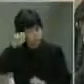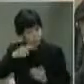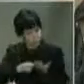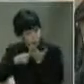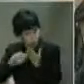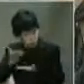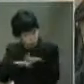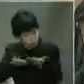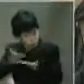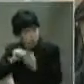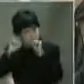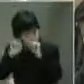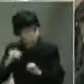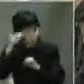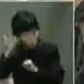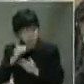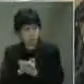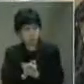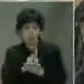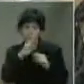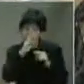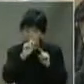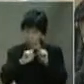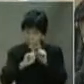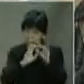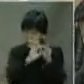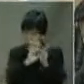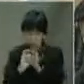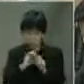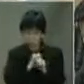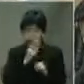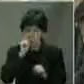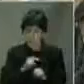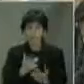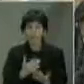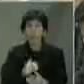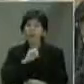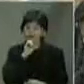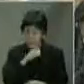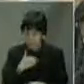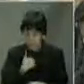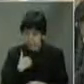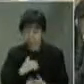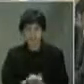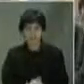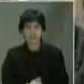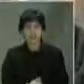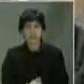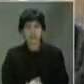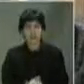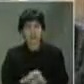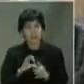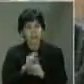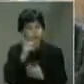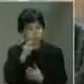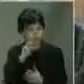ครม.เห็นชอบและทุกมาตราที่มีอยู่ท่านประธานครับเขาจะบอกว่าต้องให้